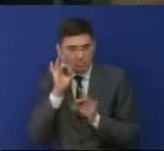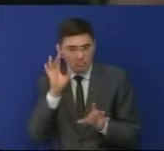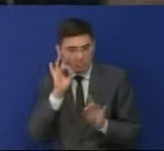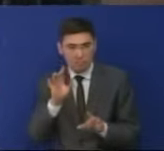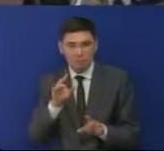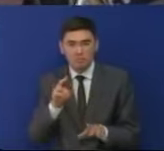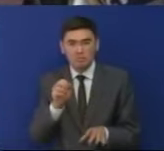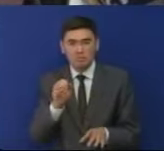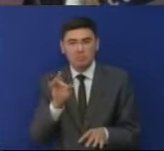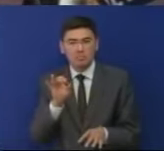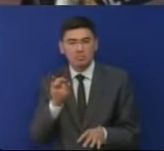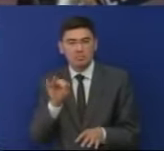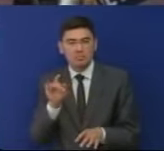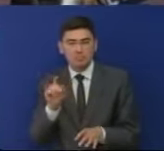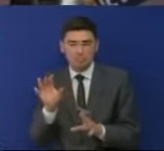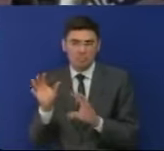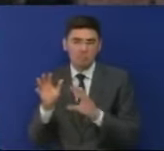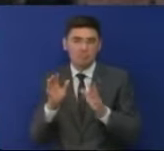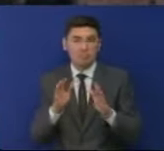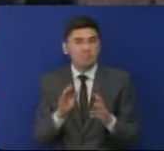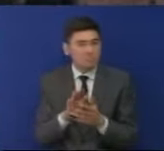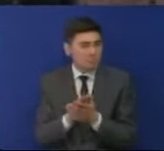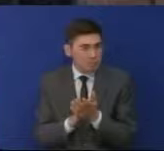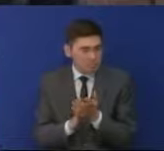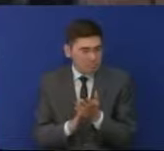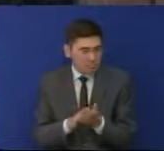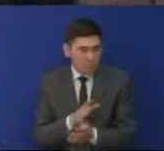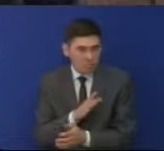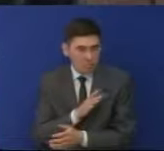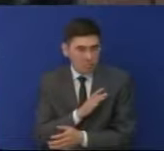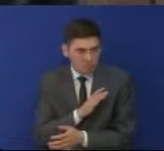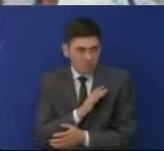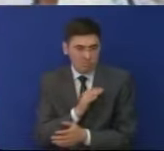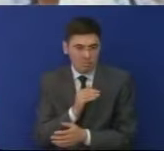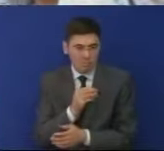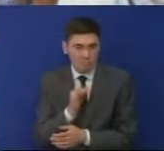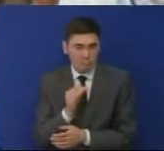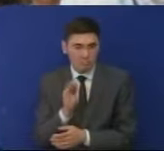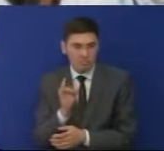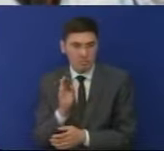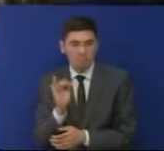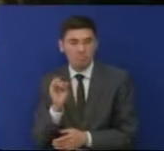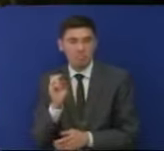и патриотические произведения. Завершилось мероприятие традиционным праздничным фейерверком.